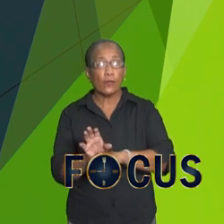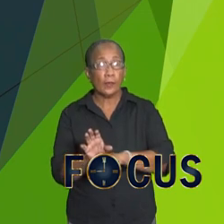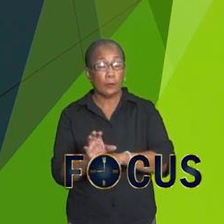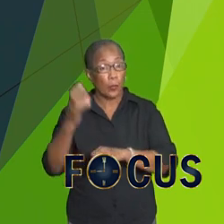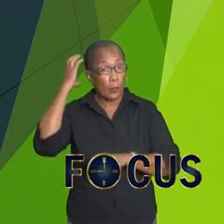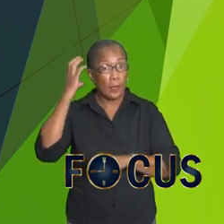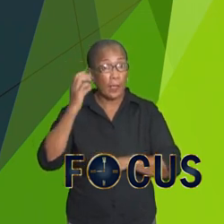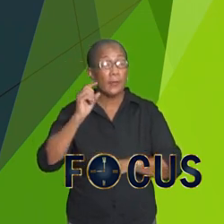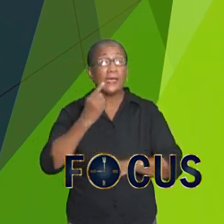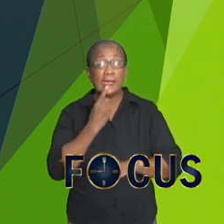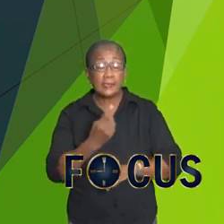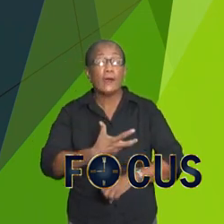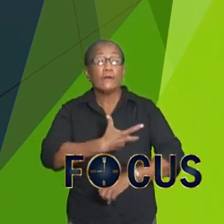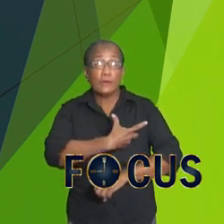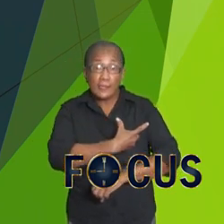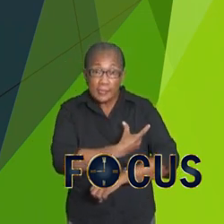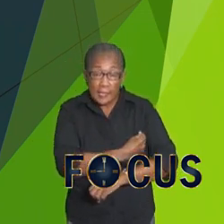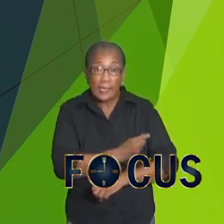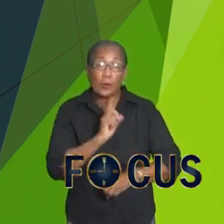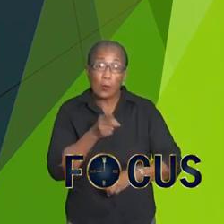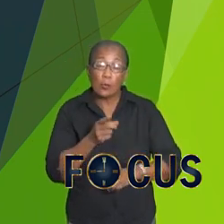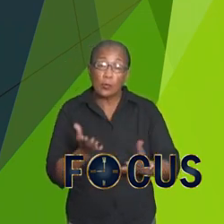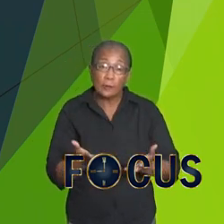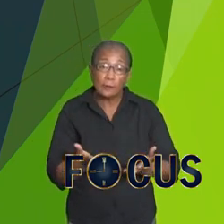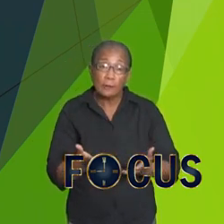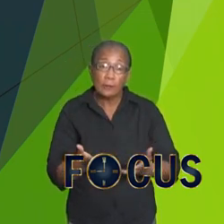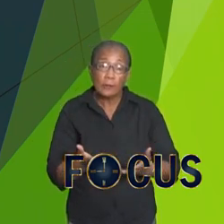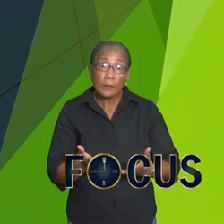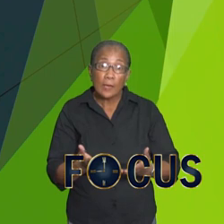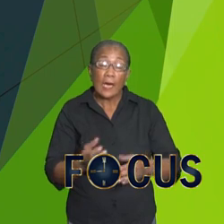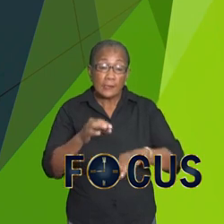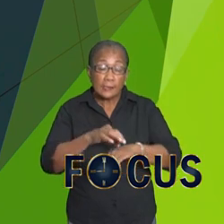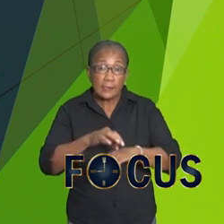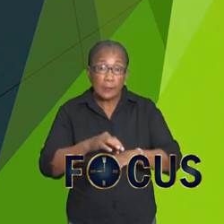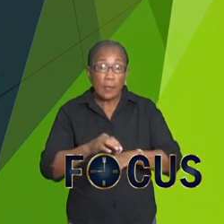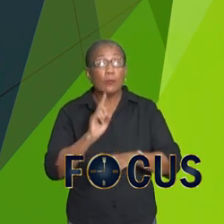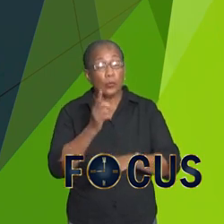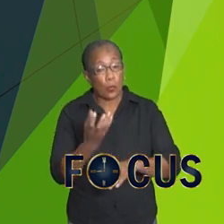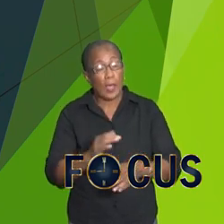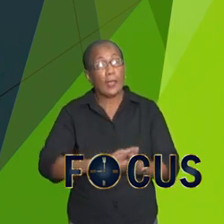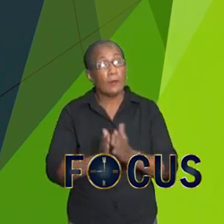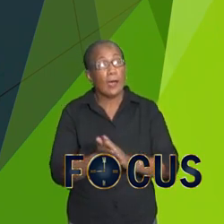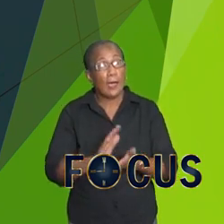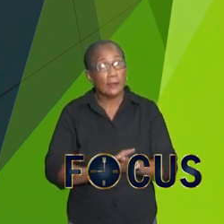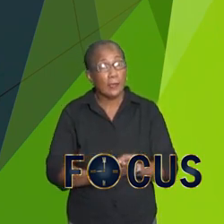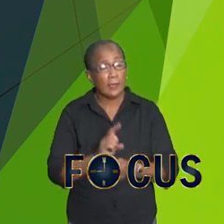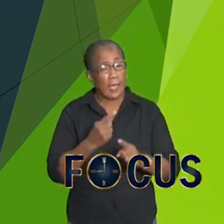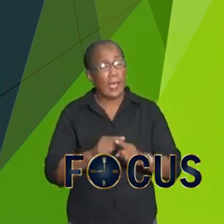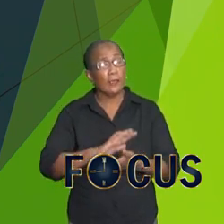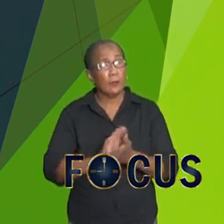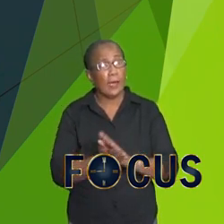vaccineren. Dat is preventie, dus voordat je de ziekte hebt. Maar wanneer je de ziekte hebt, dan moet je wel behandelen. En een mogelijke behandeling zou misschien kunnen